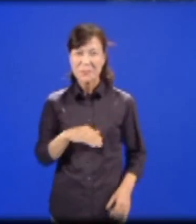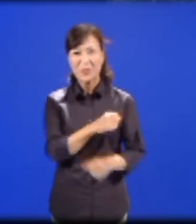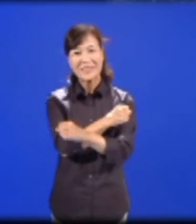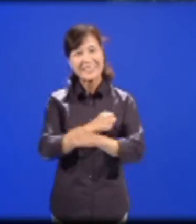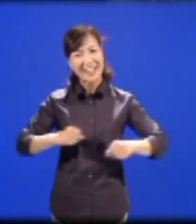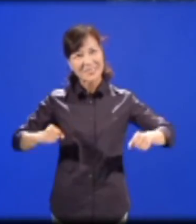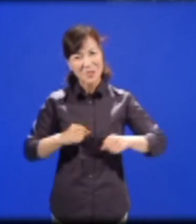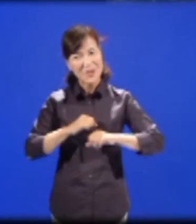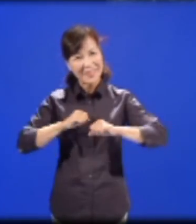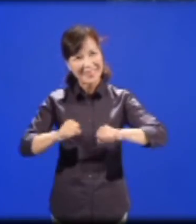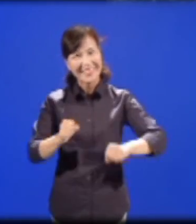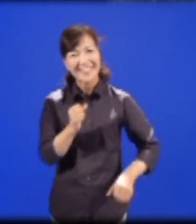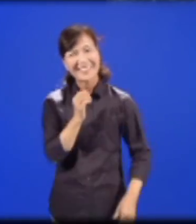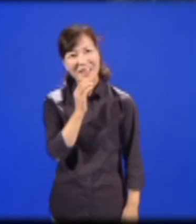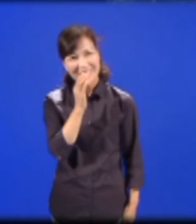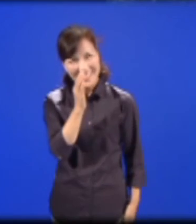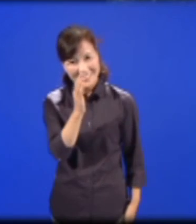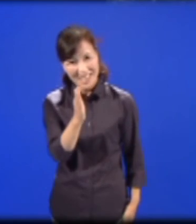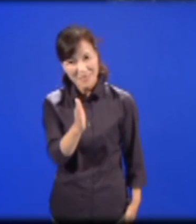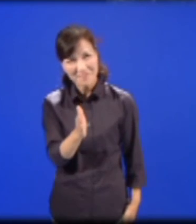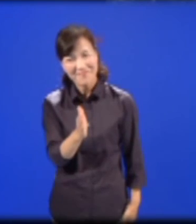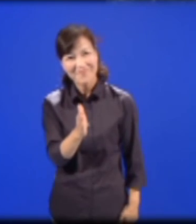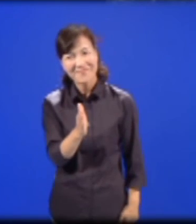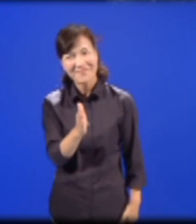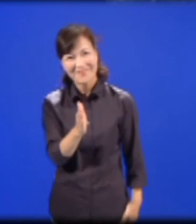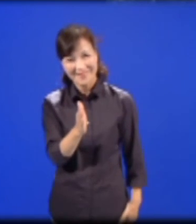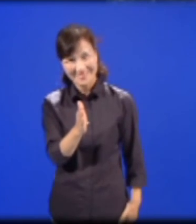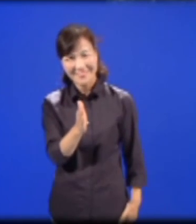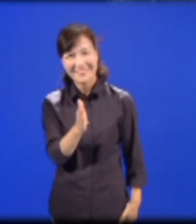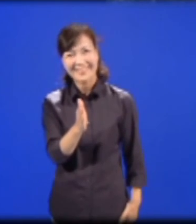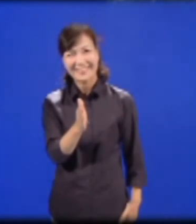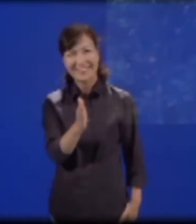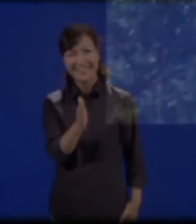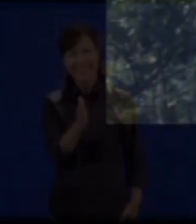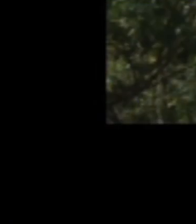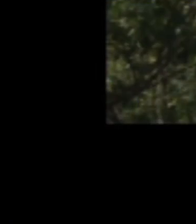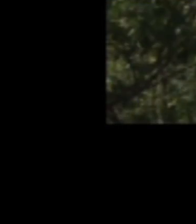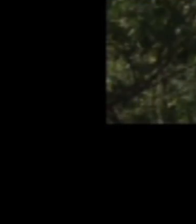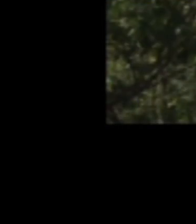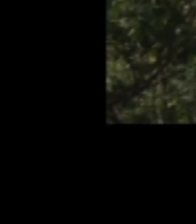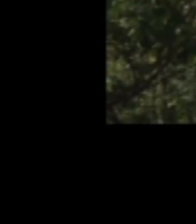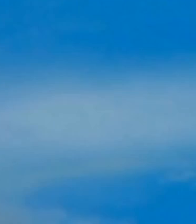んも健康寿命を伸ばすために元気なうちから取り組んでくださいね。